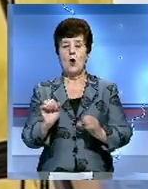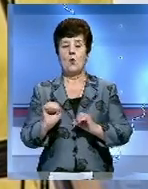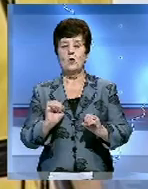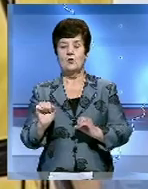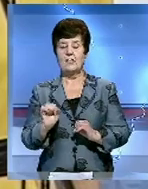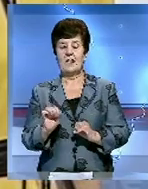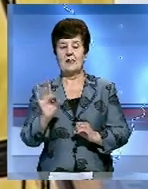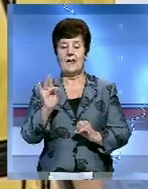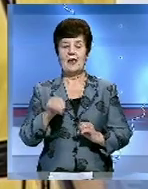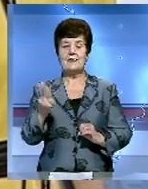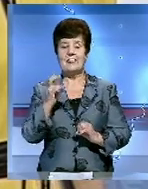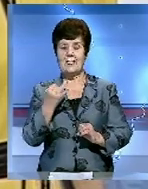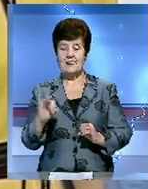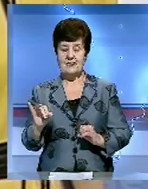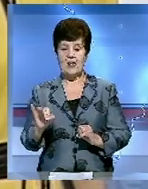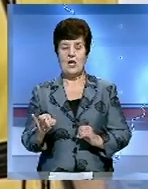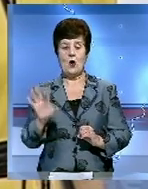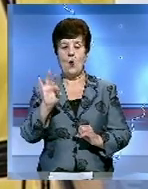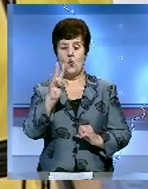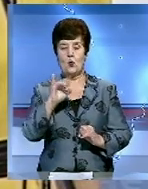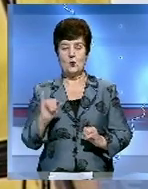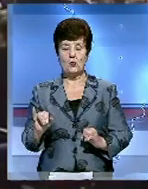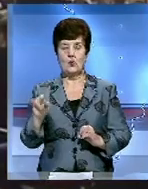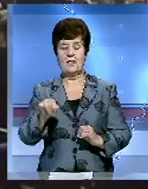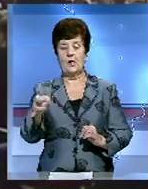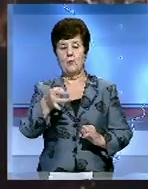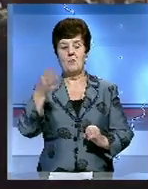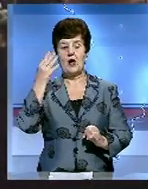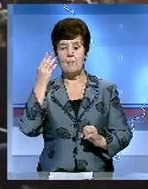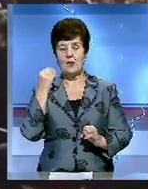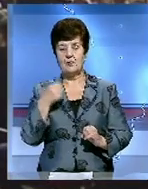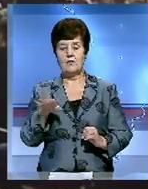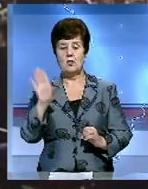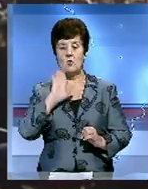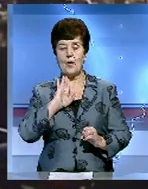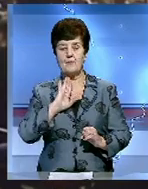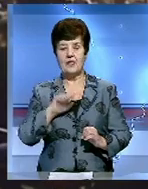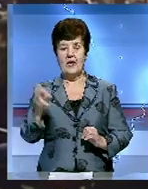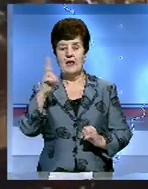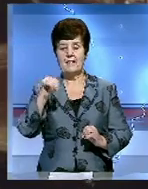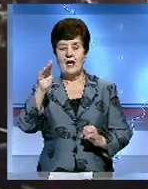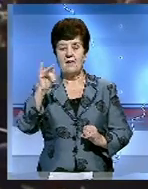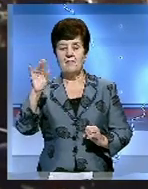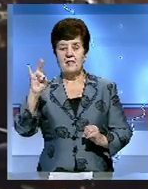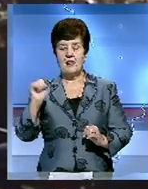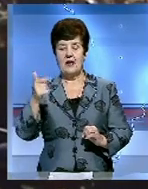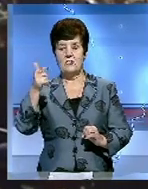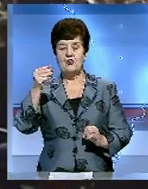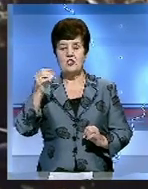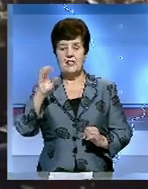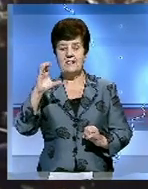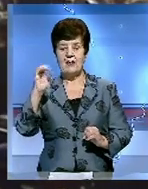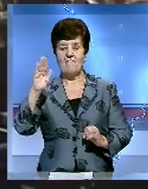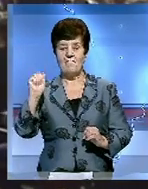ONU, reprezentanta permanentă PNUD în Republica Moldova, doamnei Dafina Gherceva. Bine ați